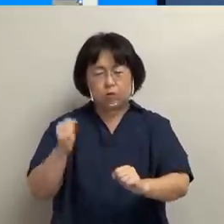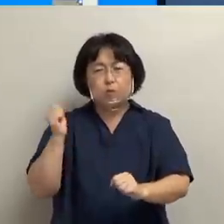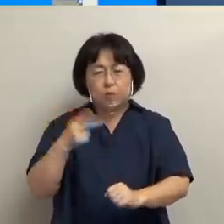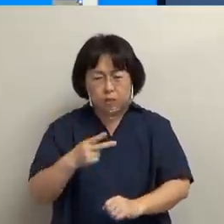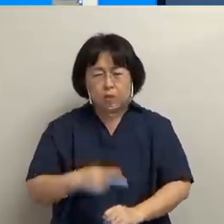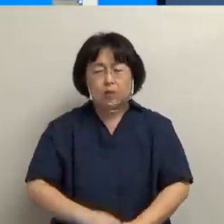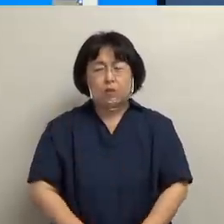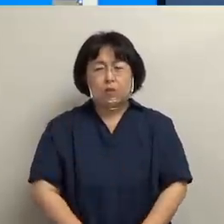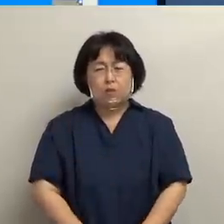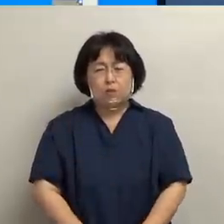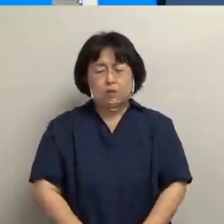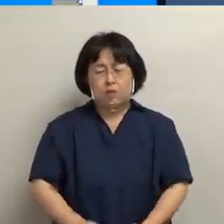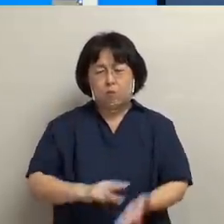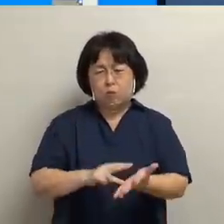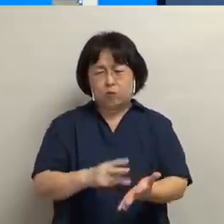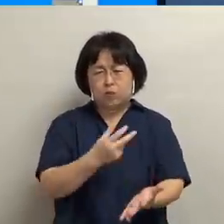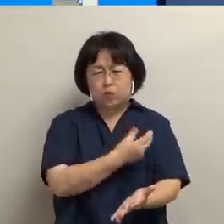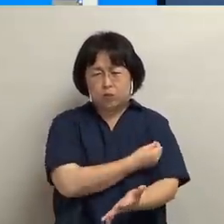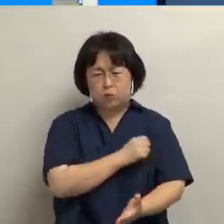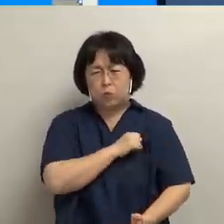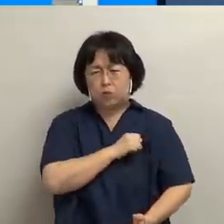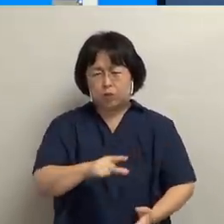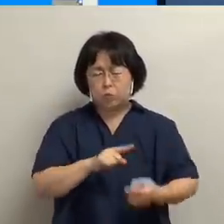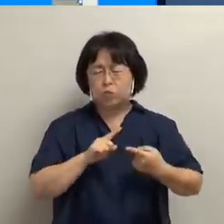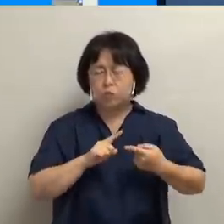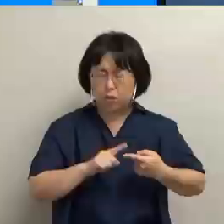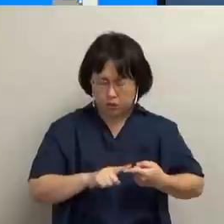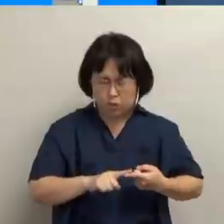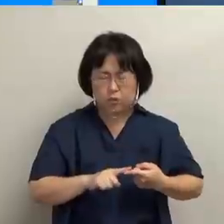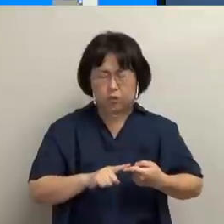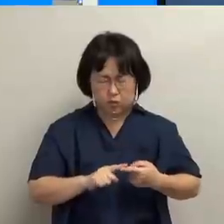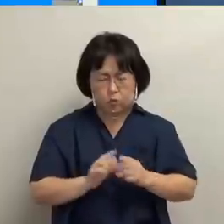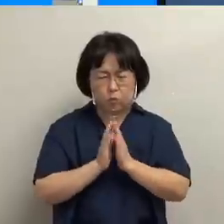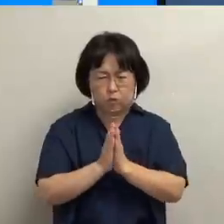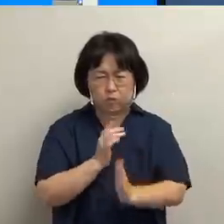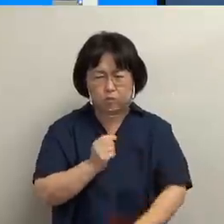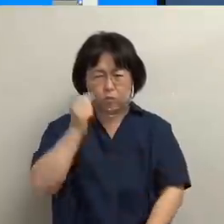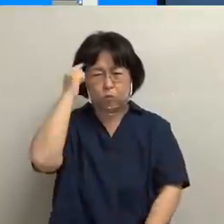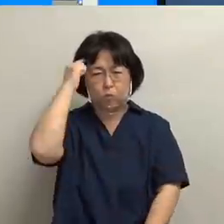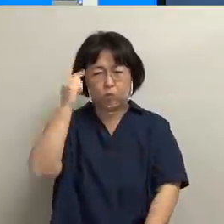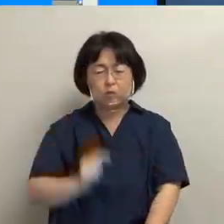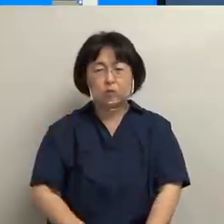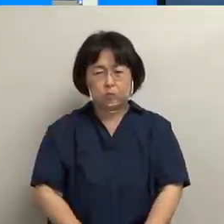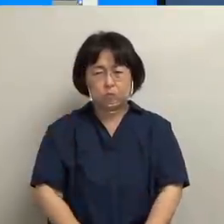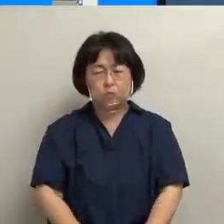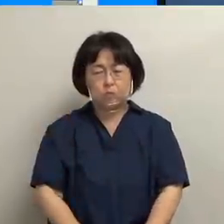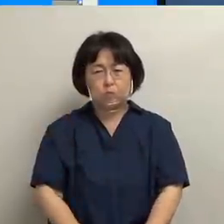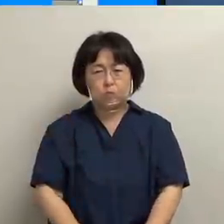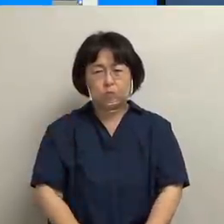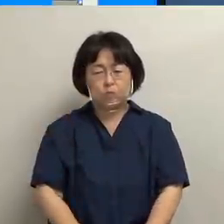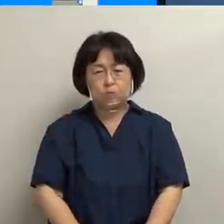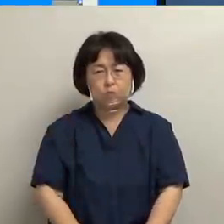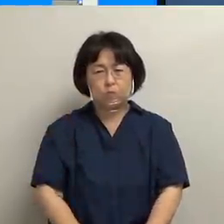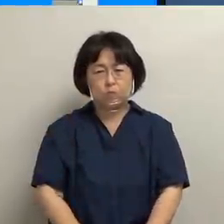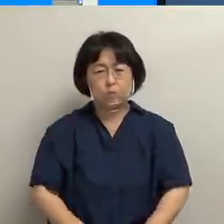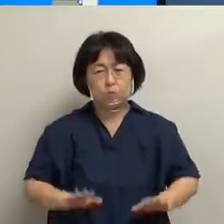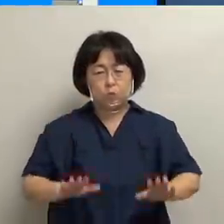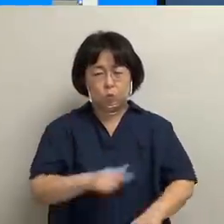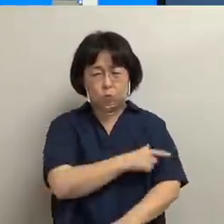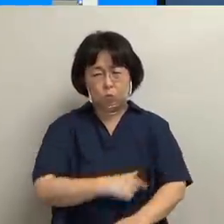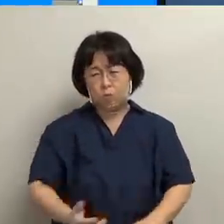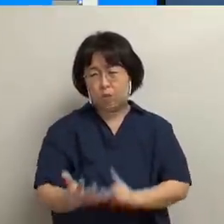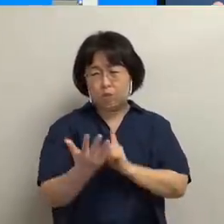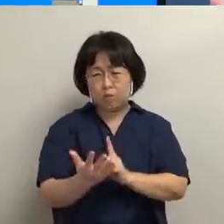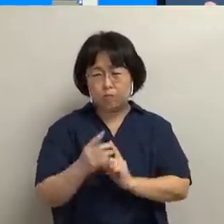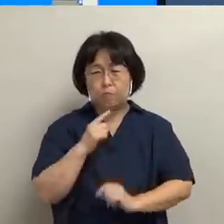ぜひもう一回言いますがワクチン接種を積極的にご検討いただくようにお願いしたいと思います最後に申し上げますが今日の会見はです